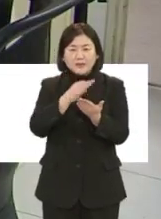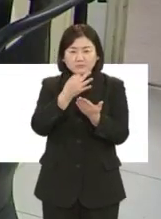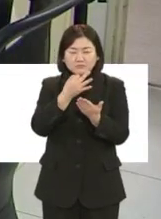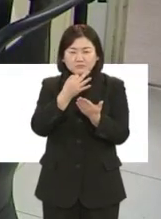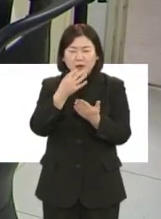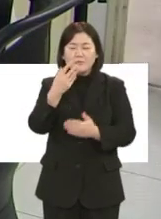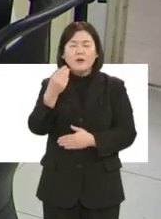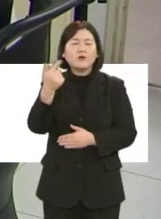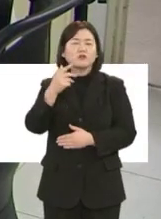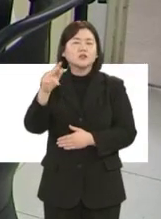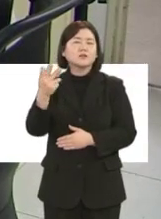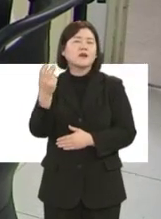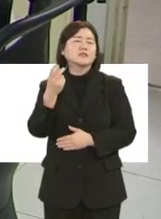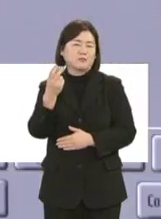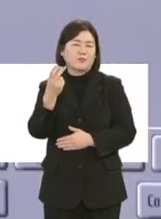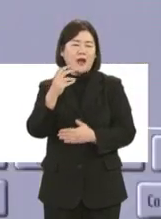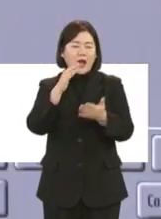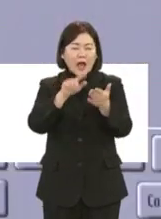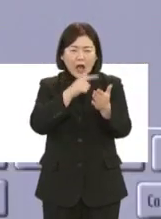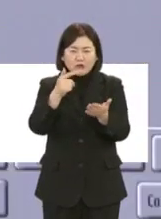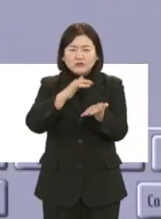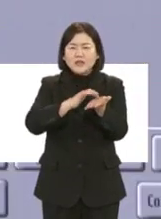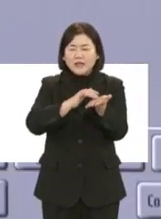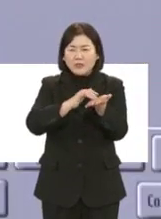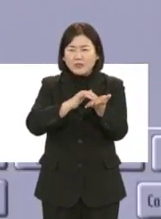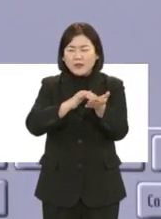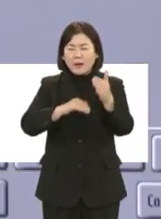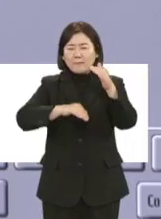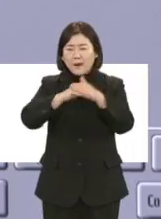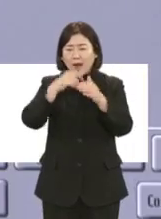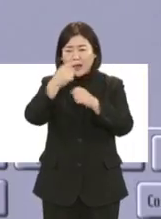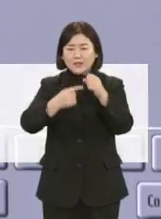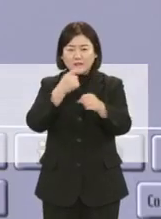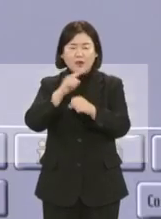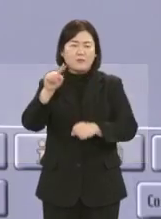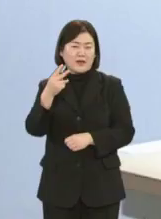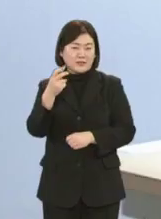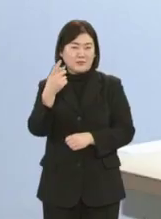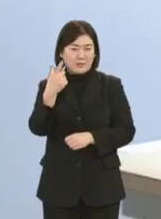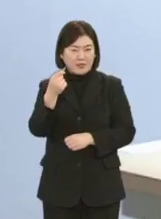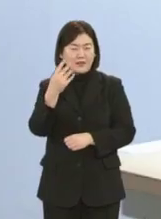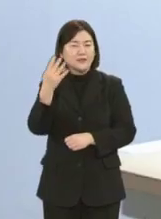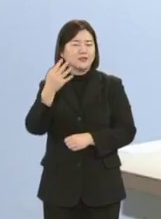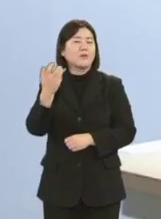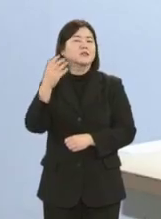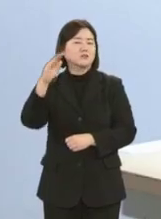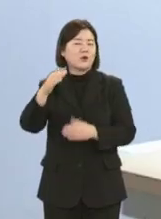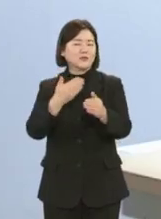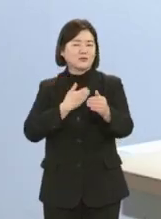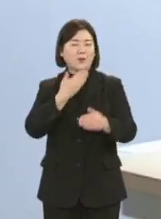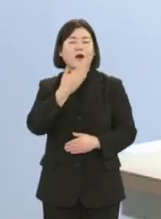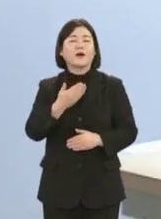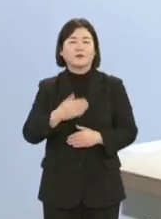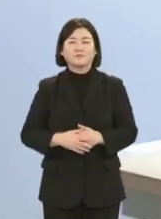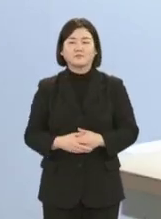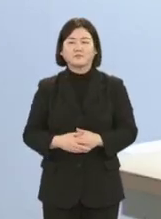해당하는 86,720원을 하루 급여로 계산해 연 최대 1214,080원을 지원받을 수